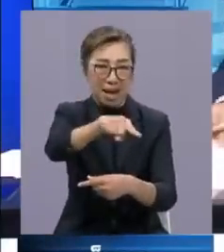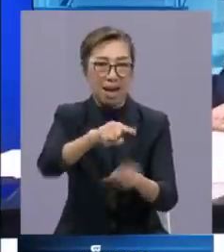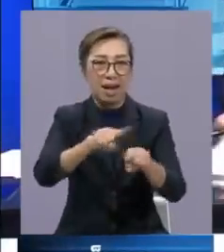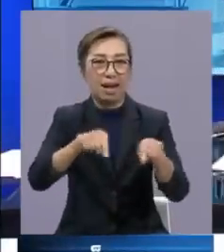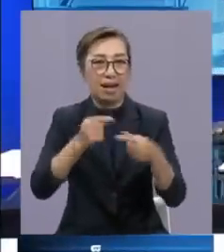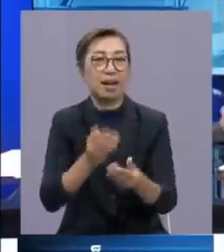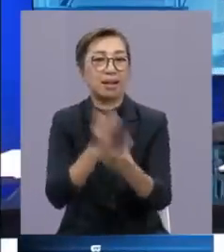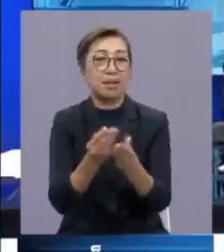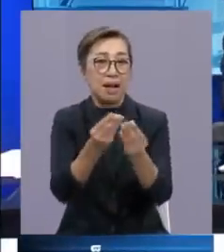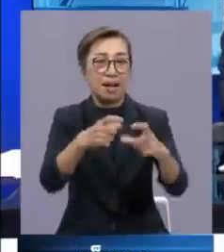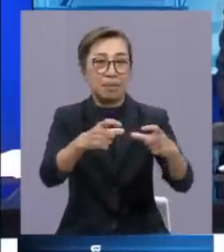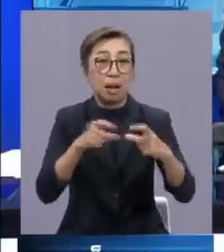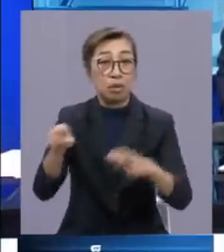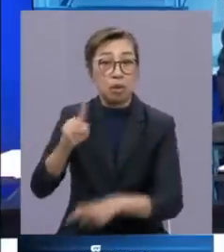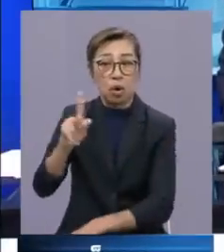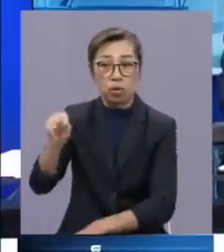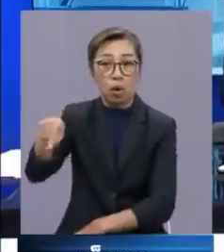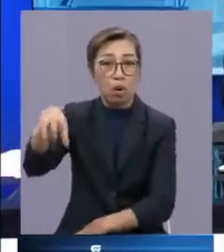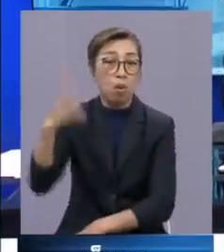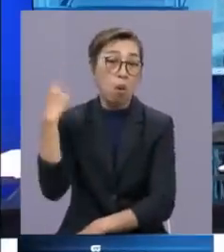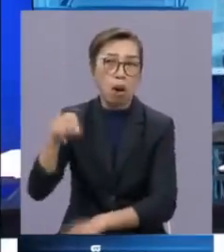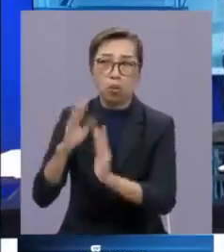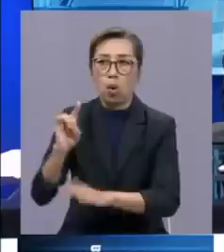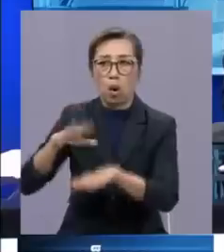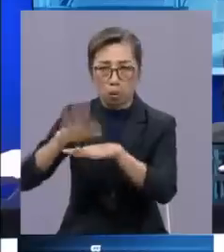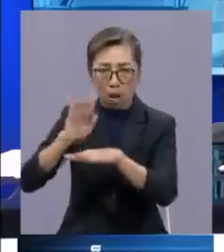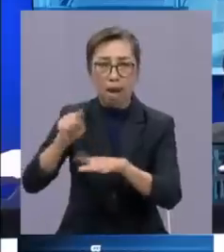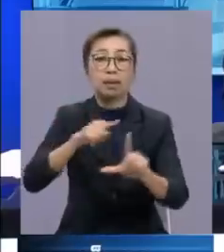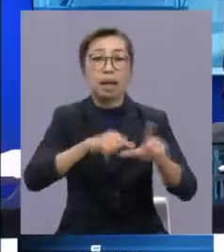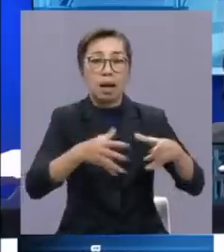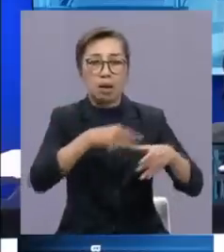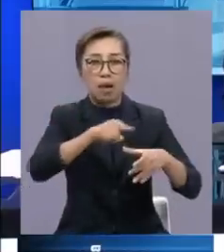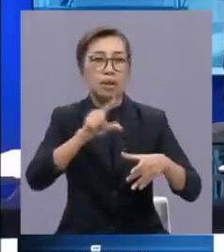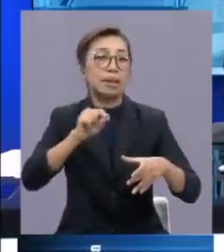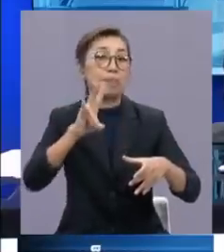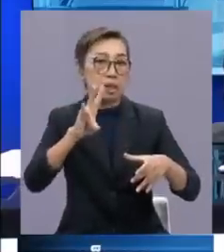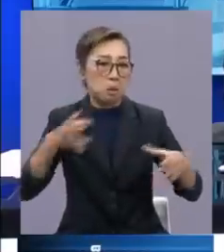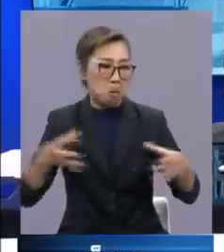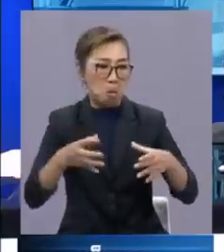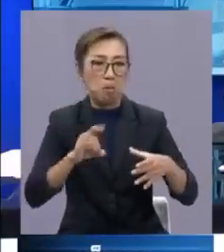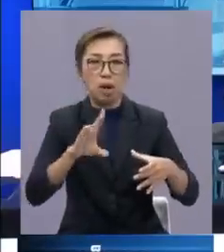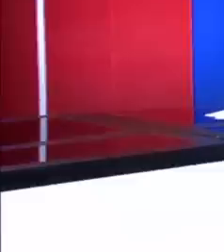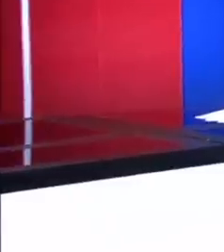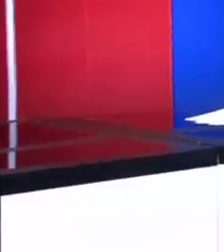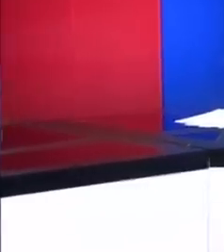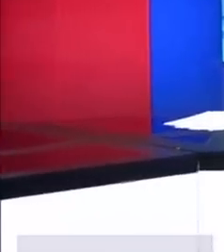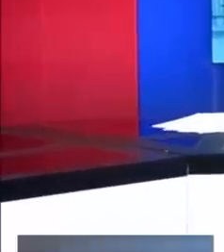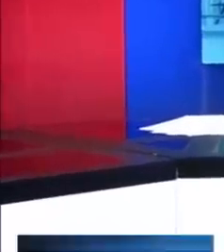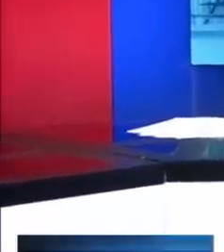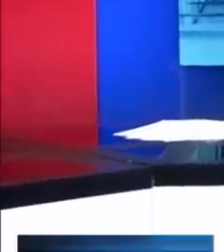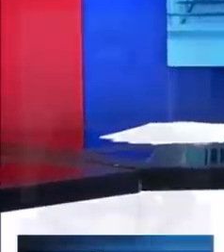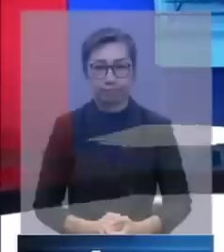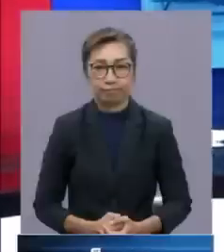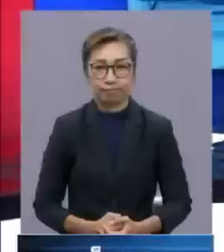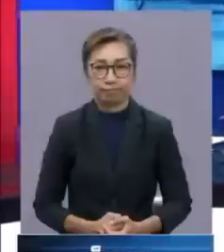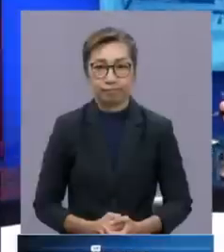ไปรับรองอะครับแต่ว่าความเคลื่อนไหวที่รัฐสภาเนี่ยอย่างก้าวไกลเขาก็นัดกัน27เขาก็จะไปเป็นคณะใหญ่เหมือนกันนะครับ151คน บรรยากาศ